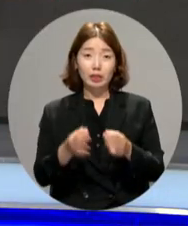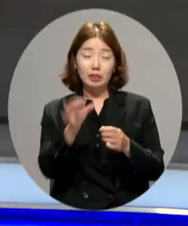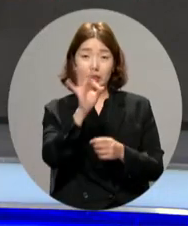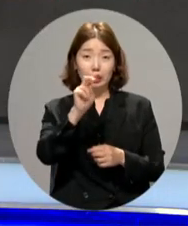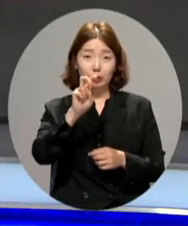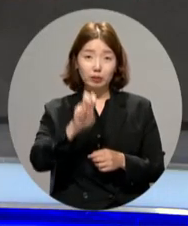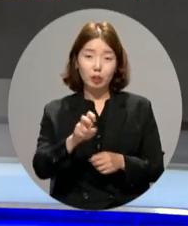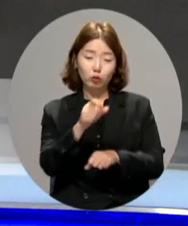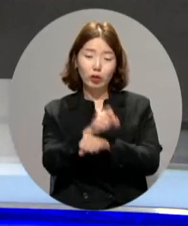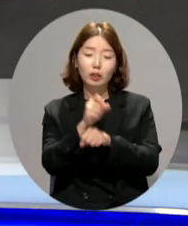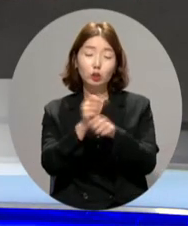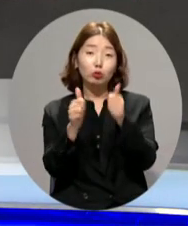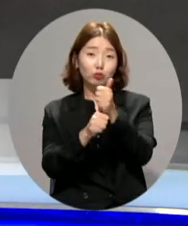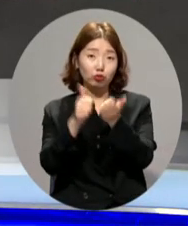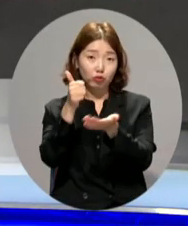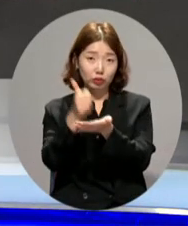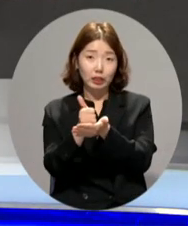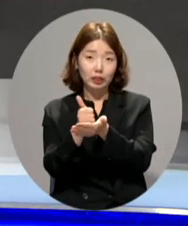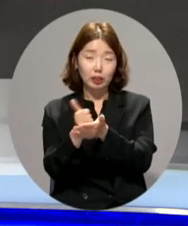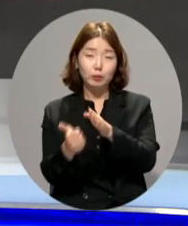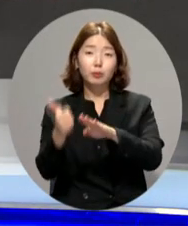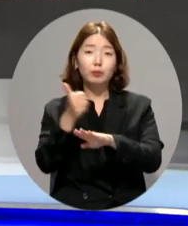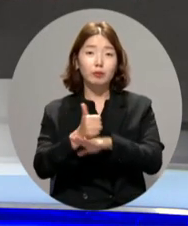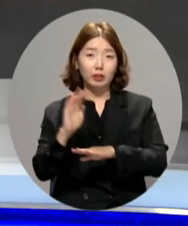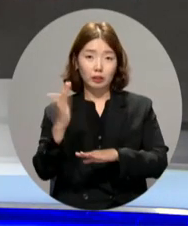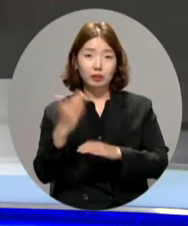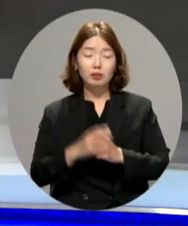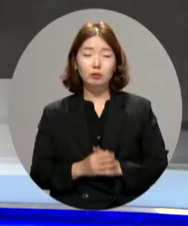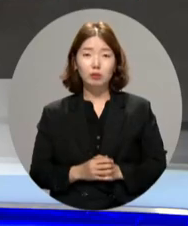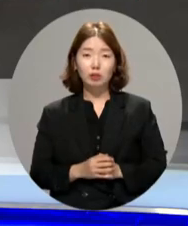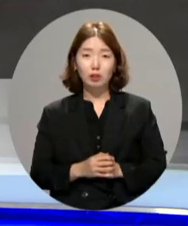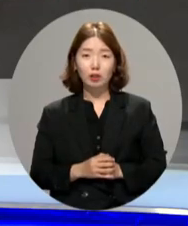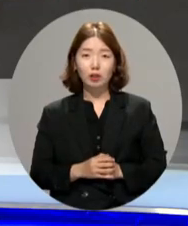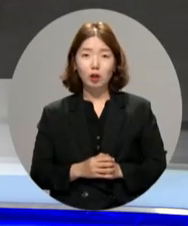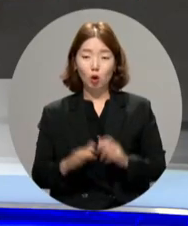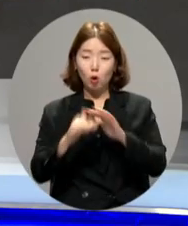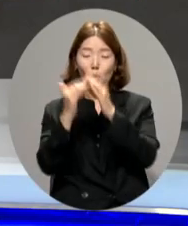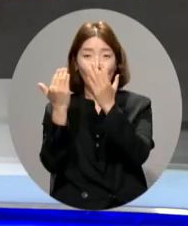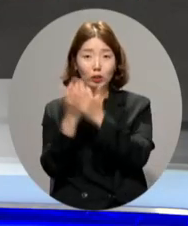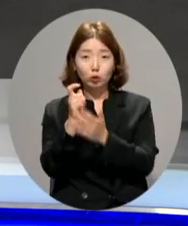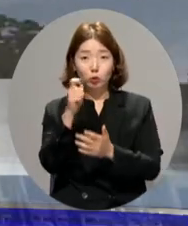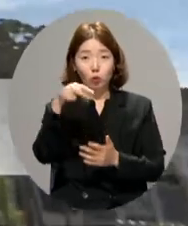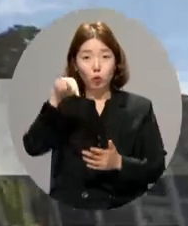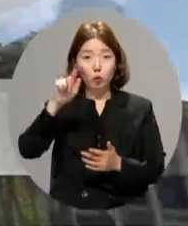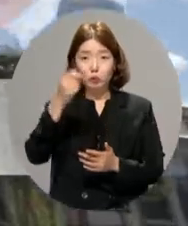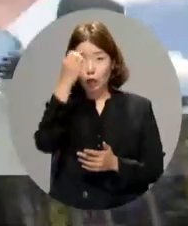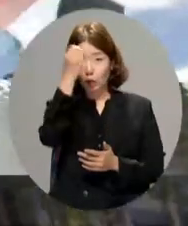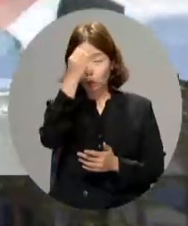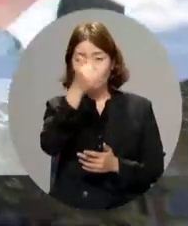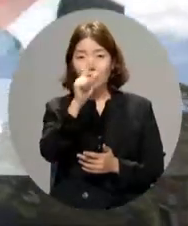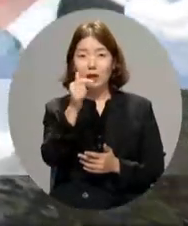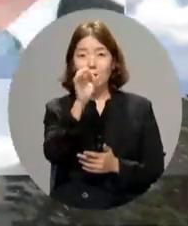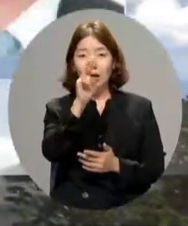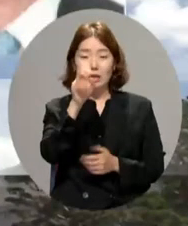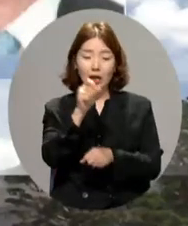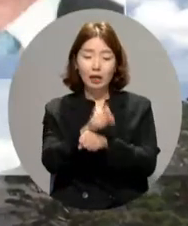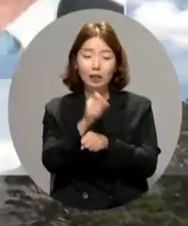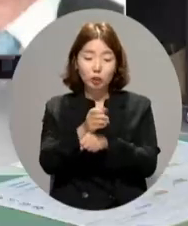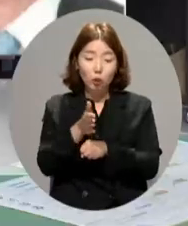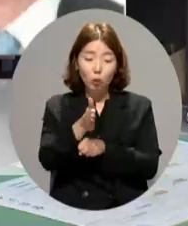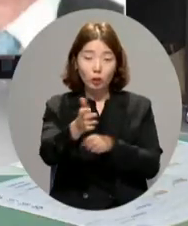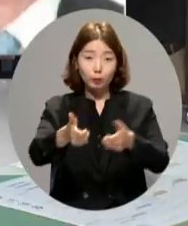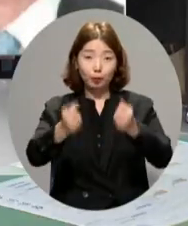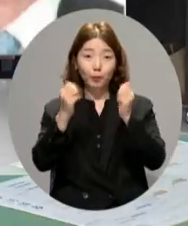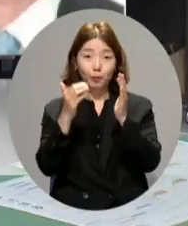임상규 전라북도 신임행정부지사가 부임했습니다 임 부지산은 완주 고산고등학교와 한양대 행정학과를